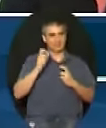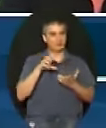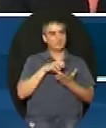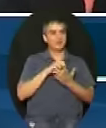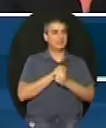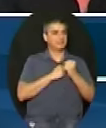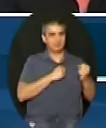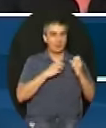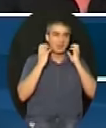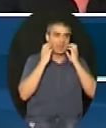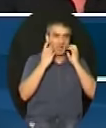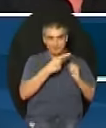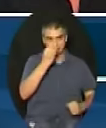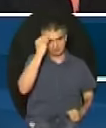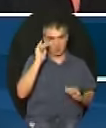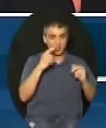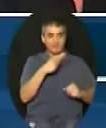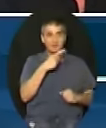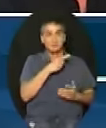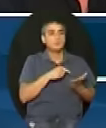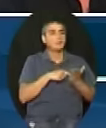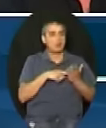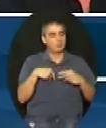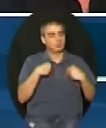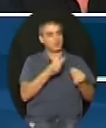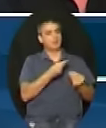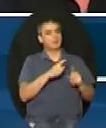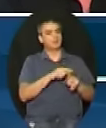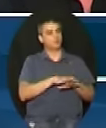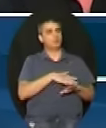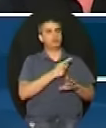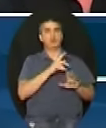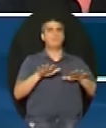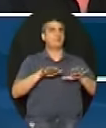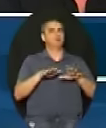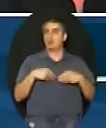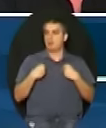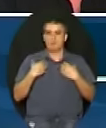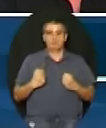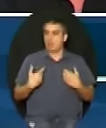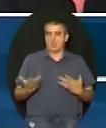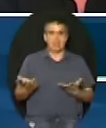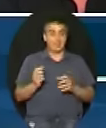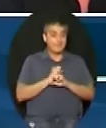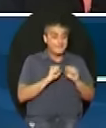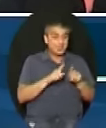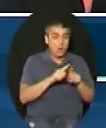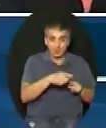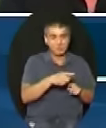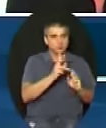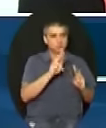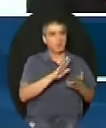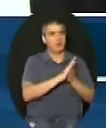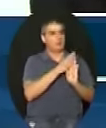מרכז שמאל, יצחק רבין, זכרו לברכה, כי בעצם נתן איזושהי תחושה שהממשלה לא נותנת את הביטחון. פיגוע מהסוג הזה יכול